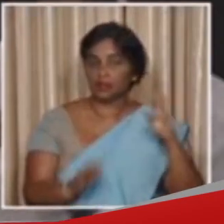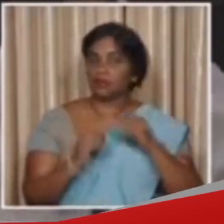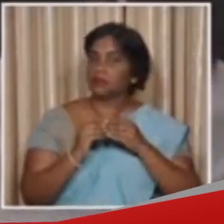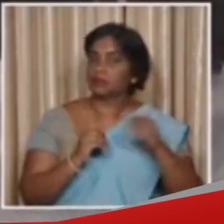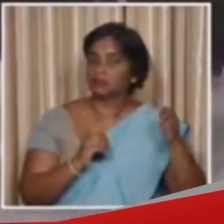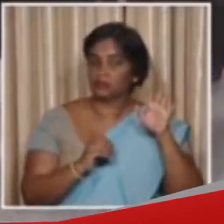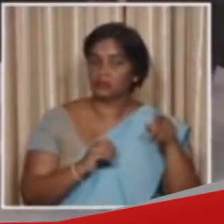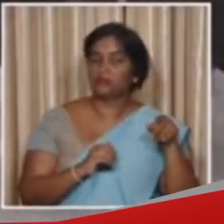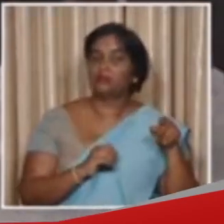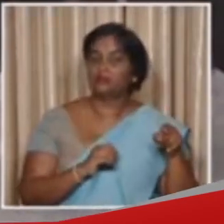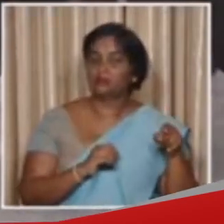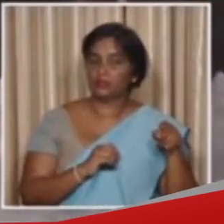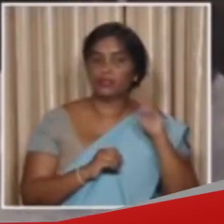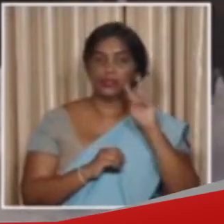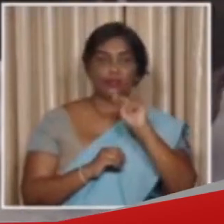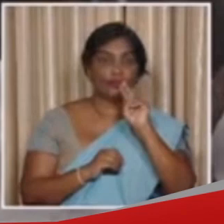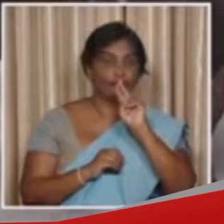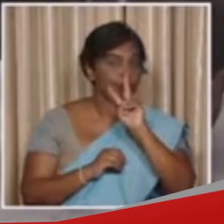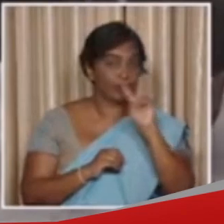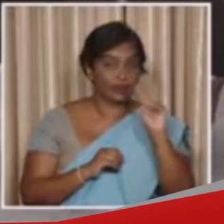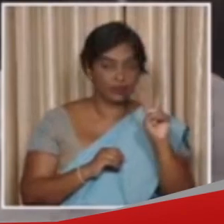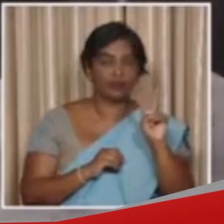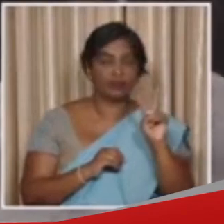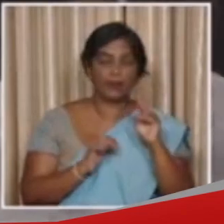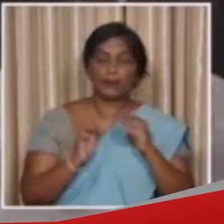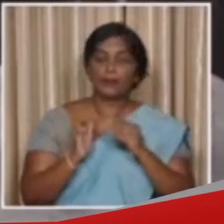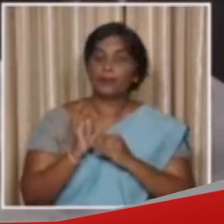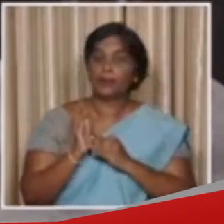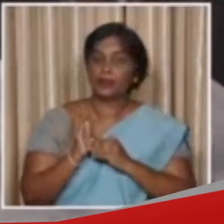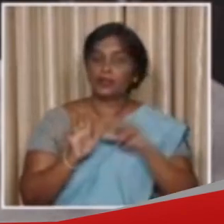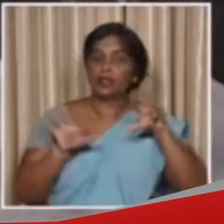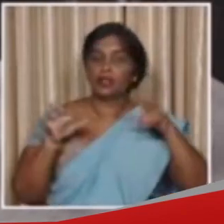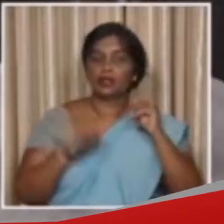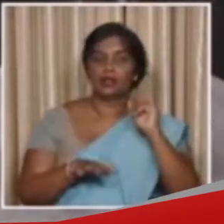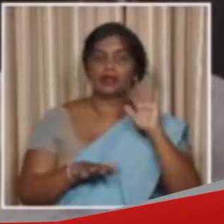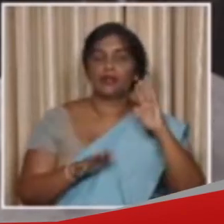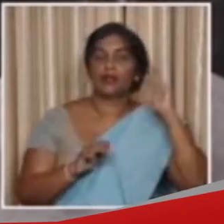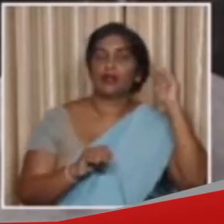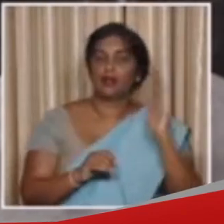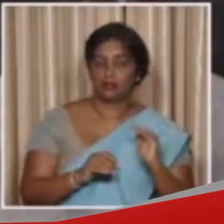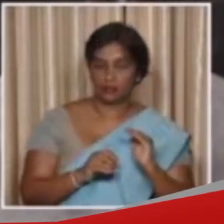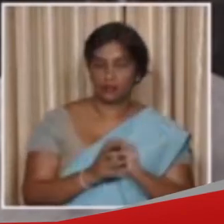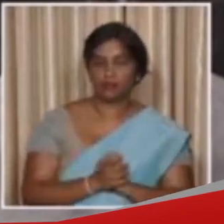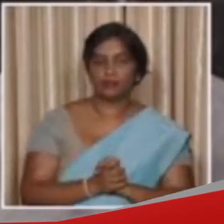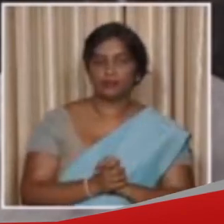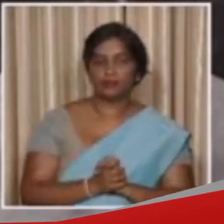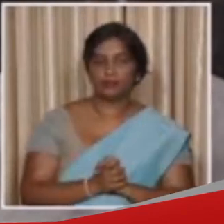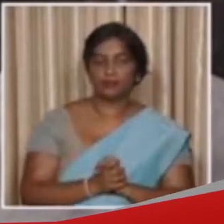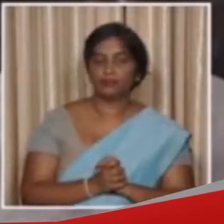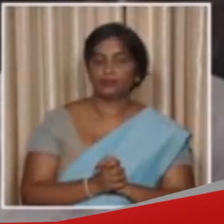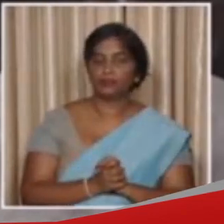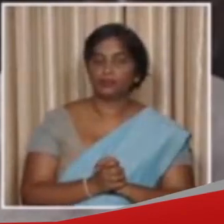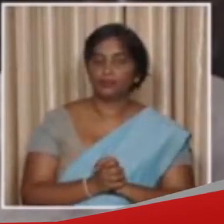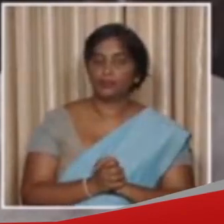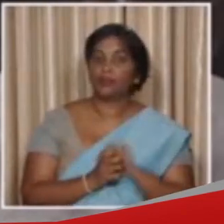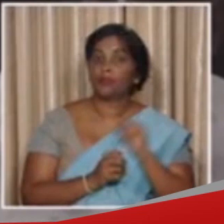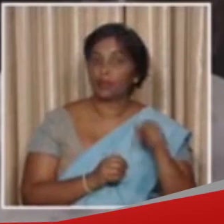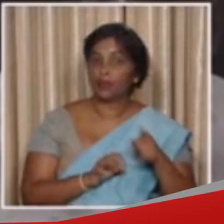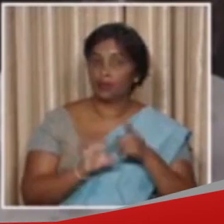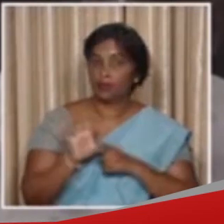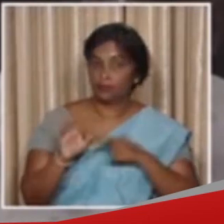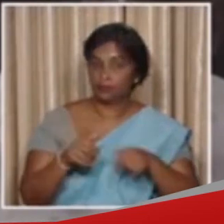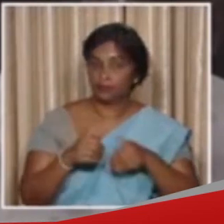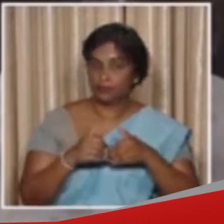गेक विशुदेक मिलियन अटसी हटपहट अडवेला इलाकट मे आवृद्ध